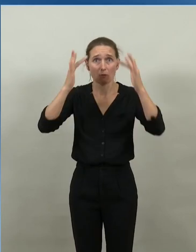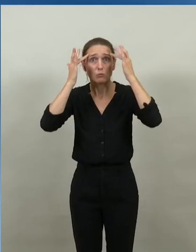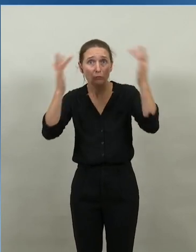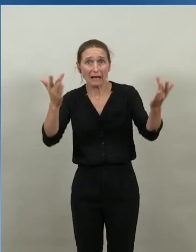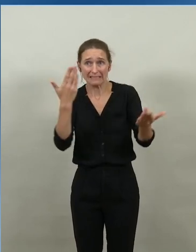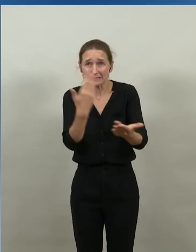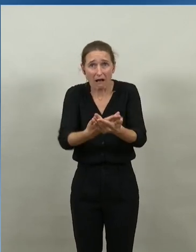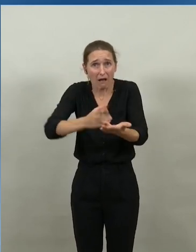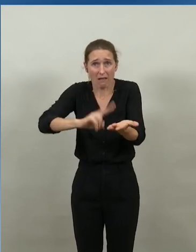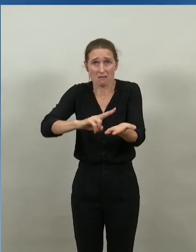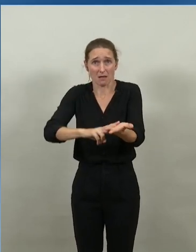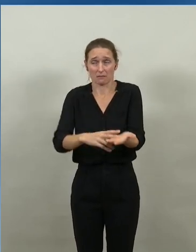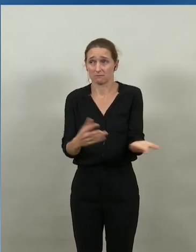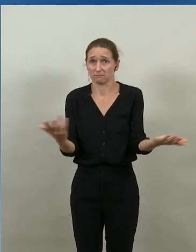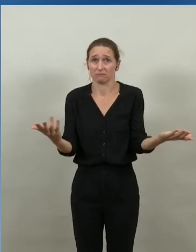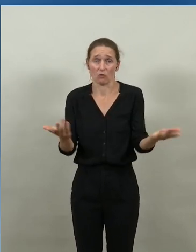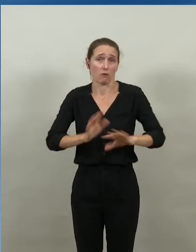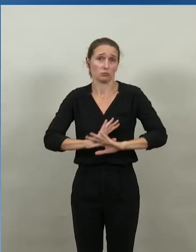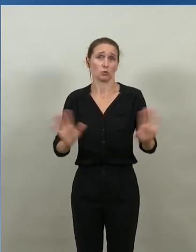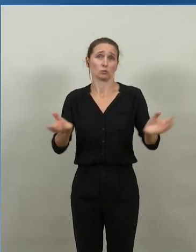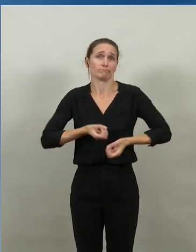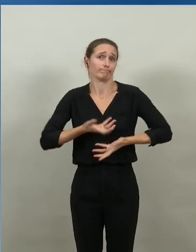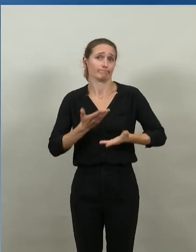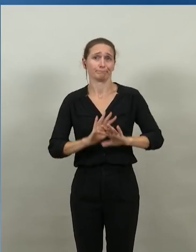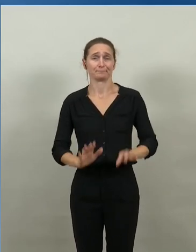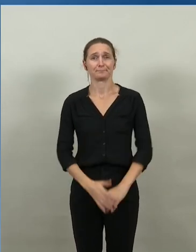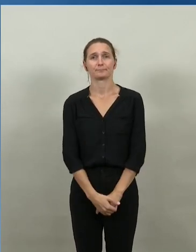voilà quoi voilà c'est tout ce que je voulais dire